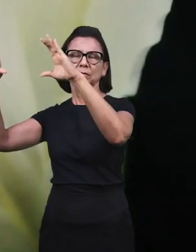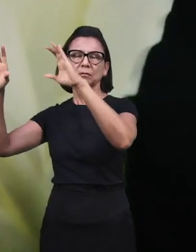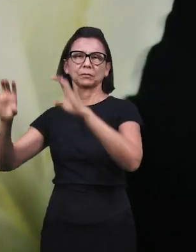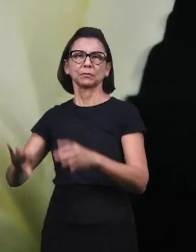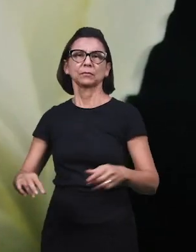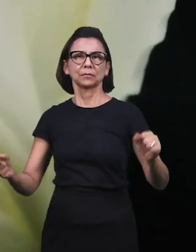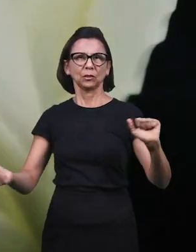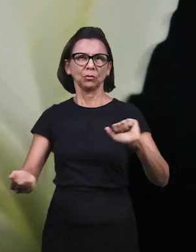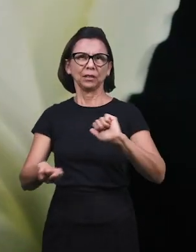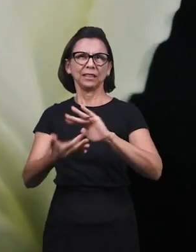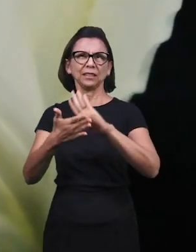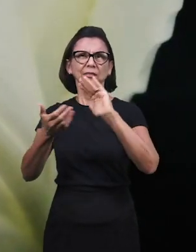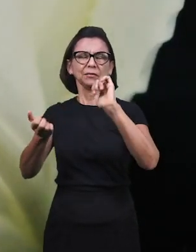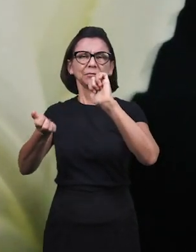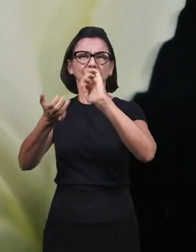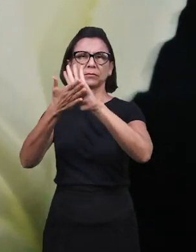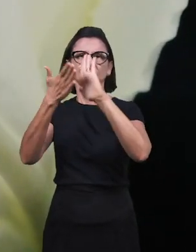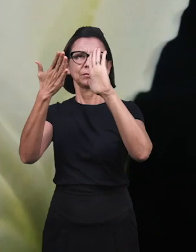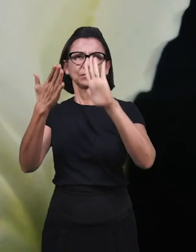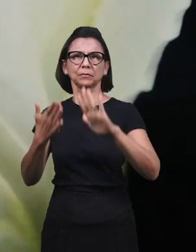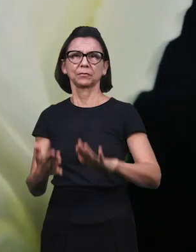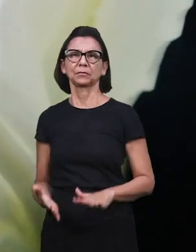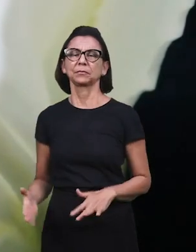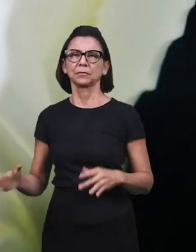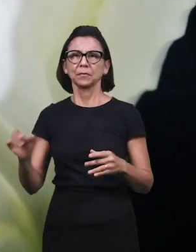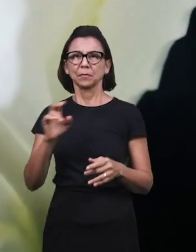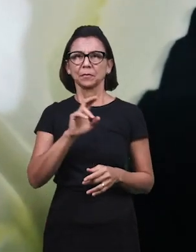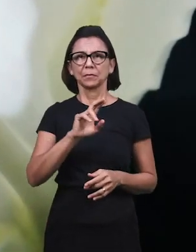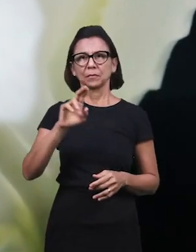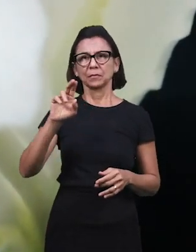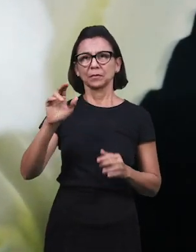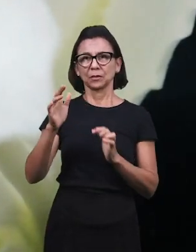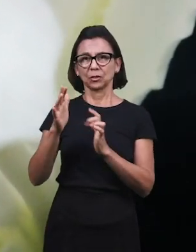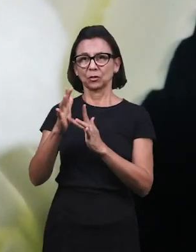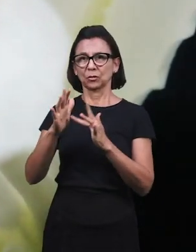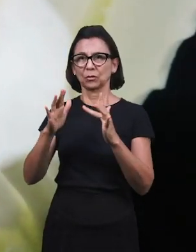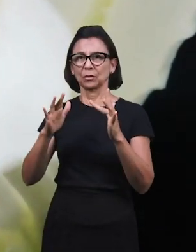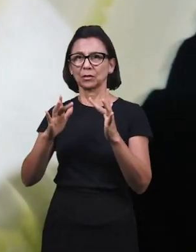Nome bom, doce a fé,